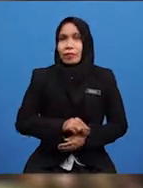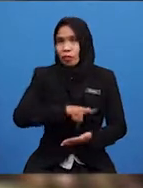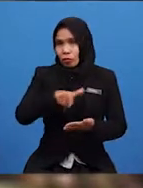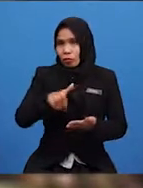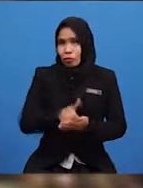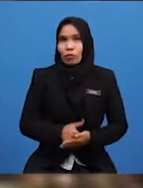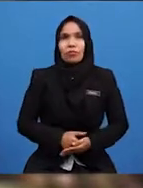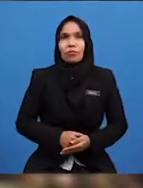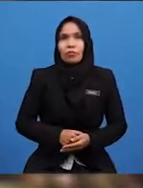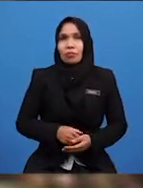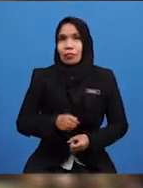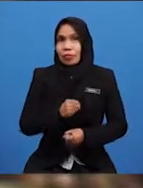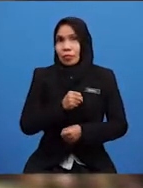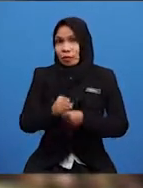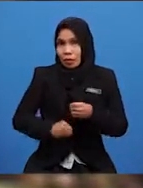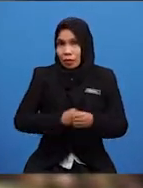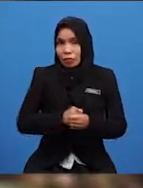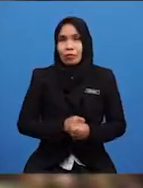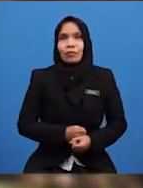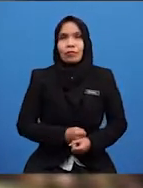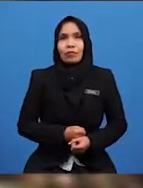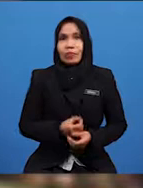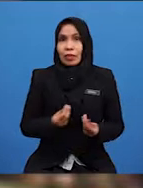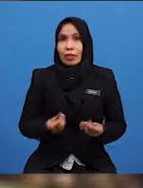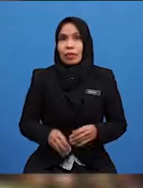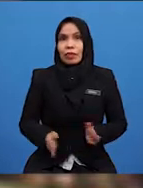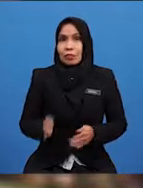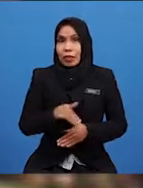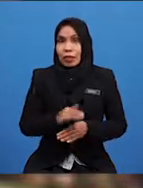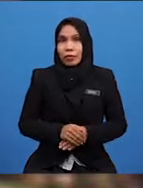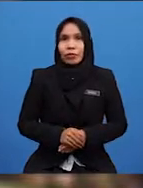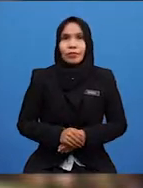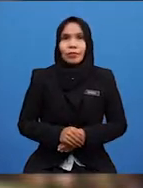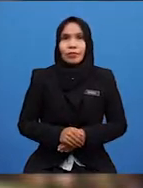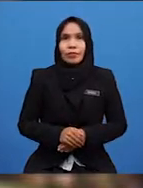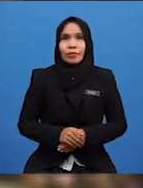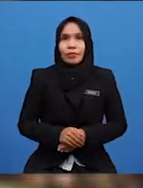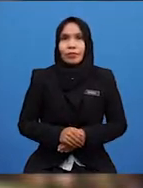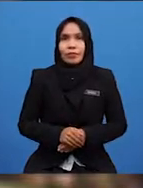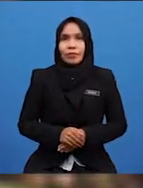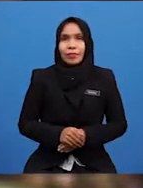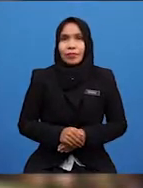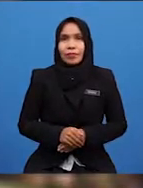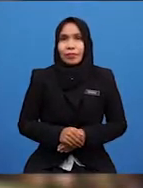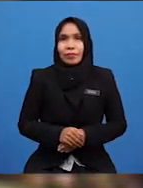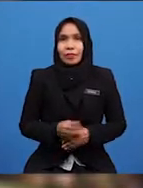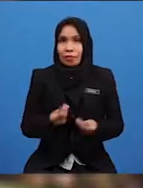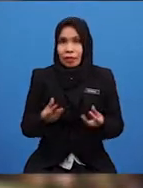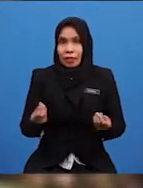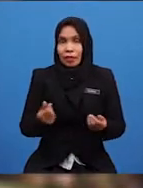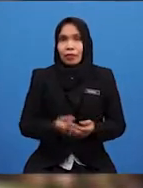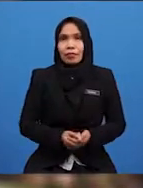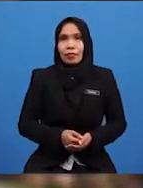dan kawasan pantai timur Sumatera. Empayar ini terdiri daripada tanah jajahan dan